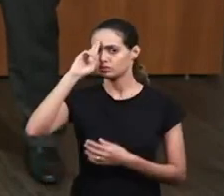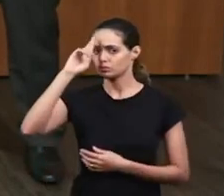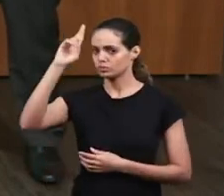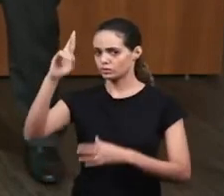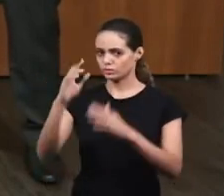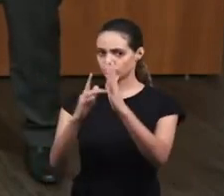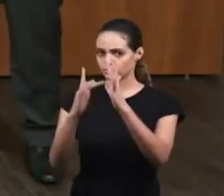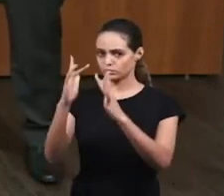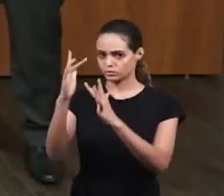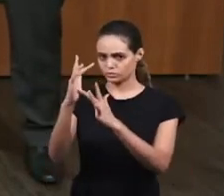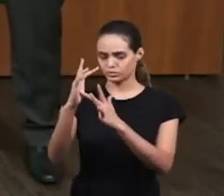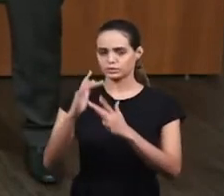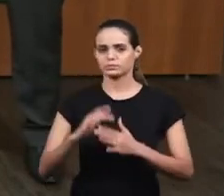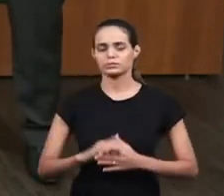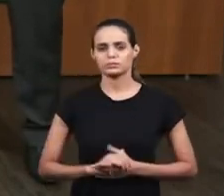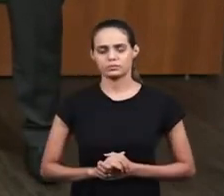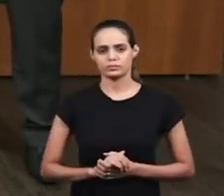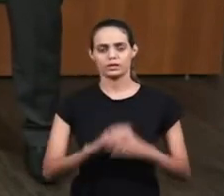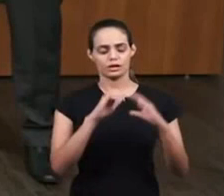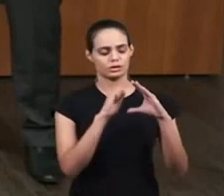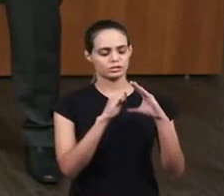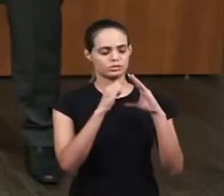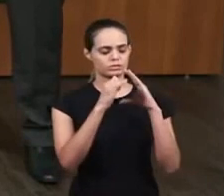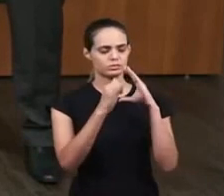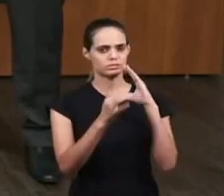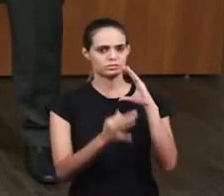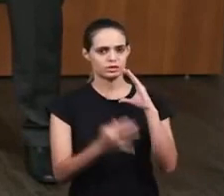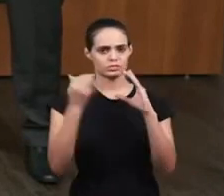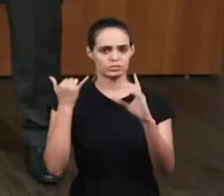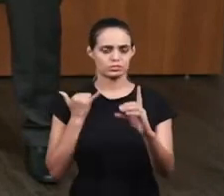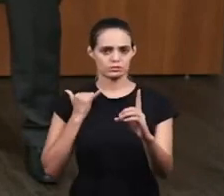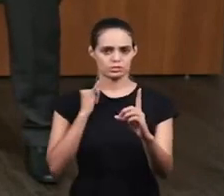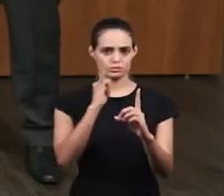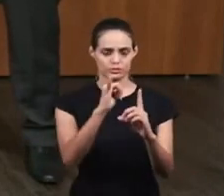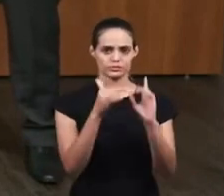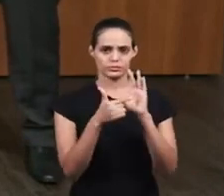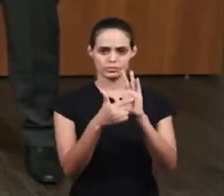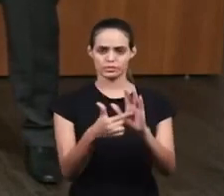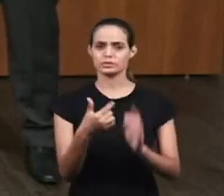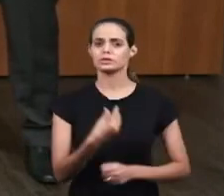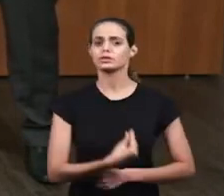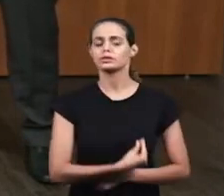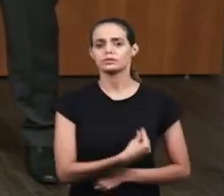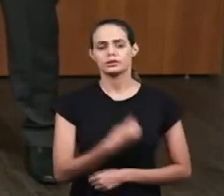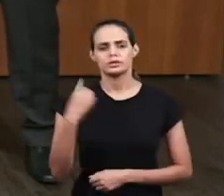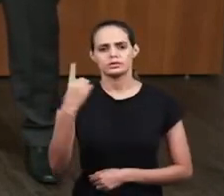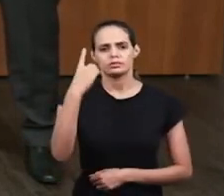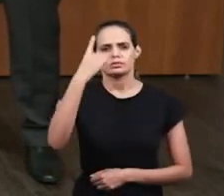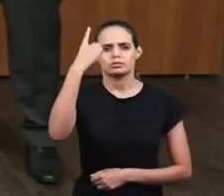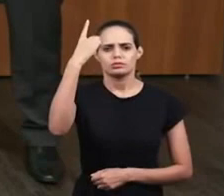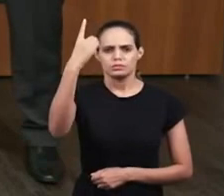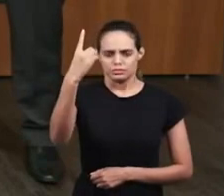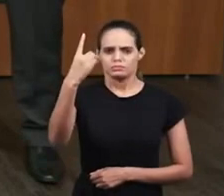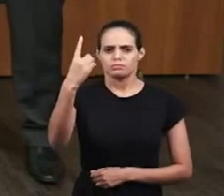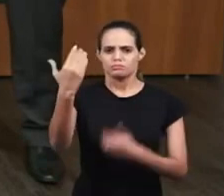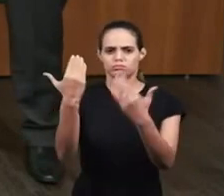Jesus präfigurierte, die prophetischen Aspekte, die zeigen, wie das Leben